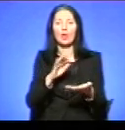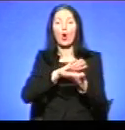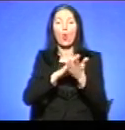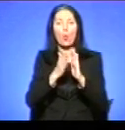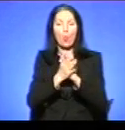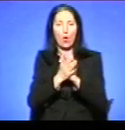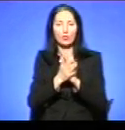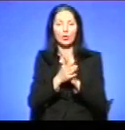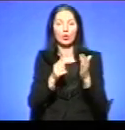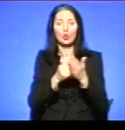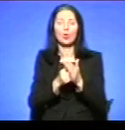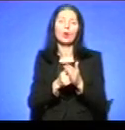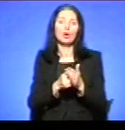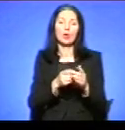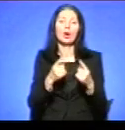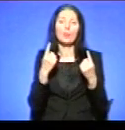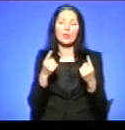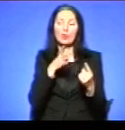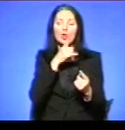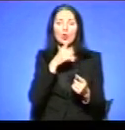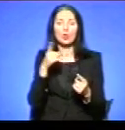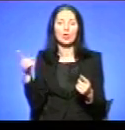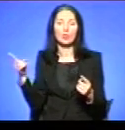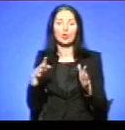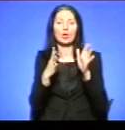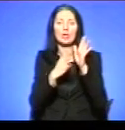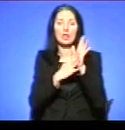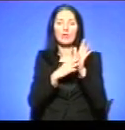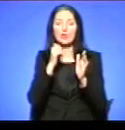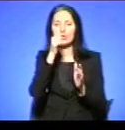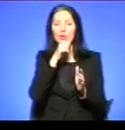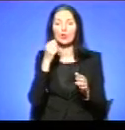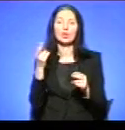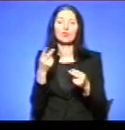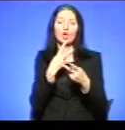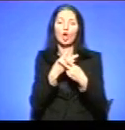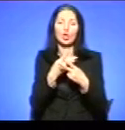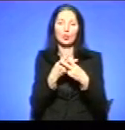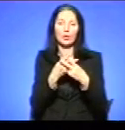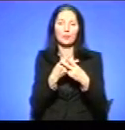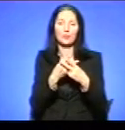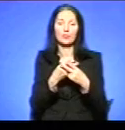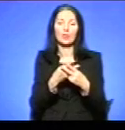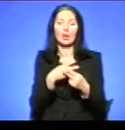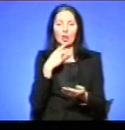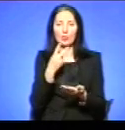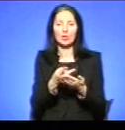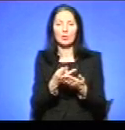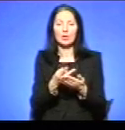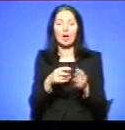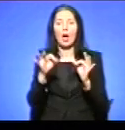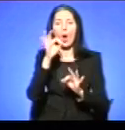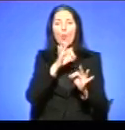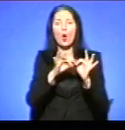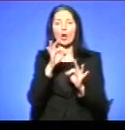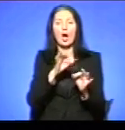умовної до максимального терміну, це 9 років позбавлення волі. Давайте переглянемо поради автомобіліста